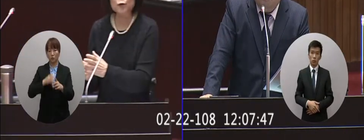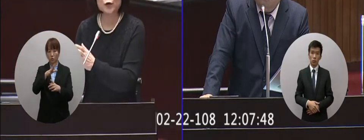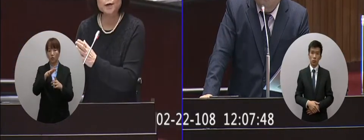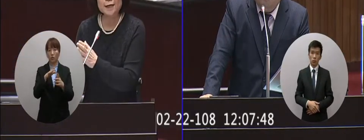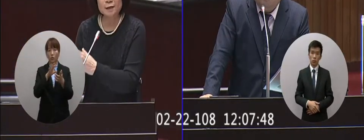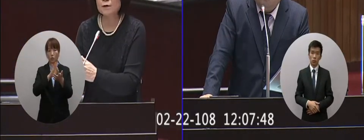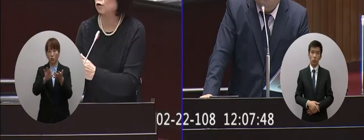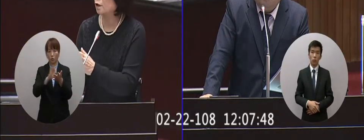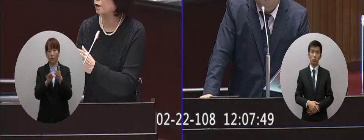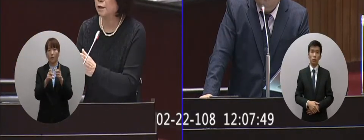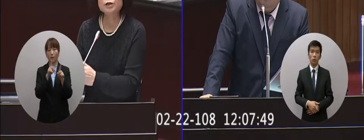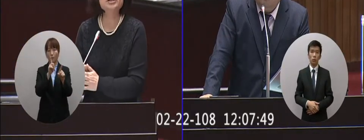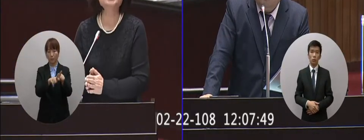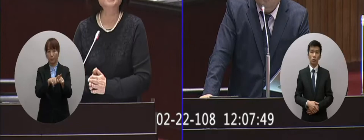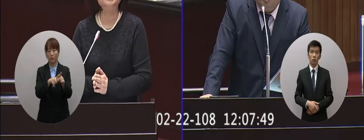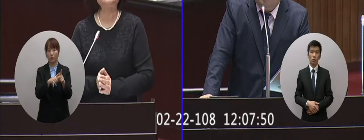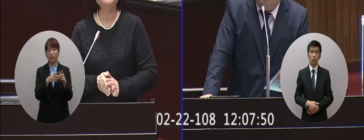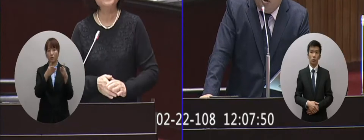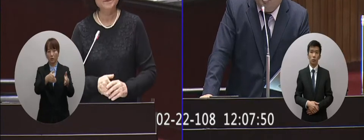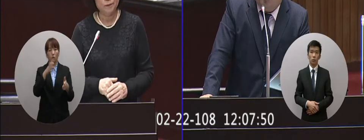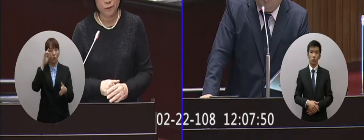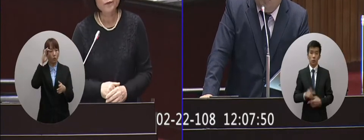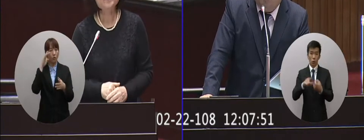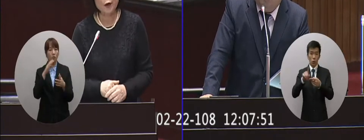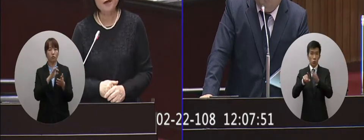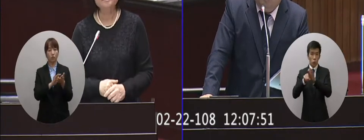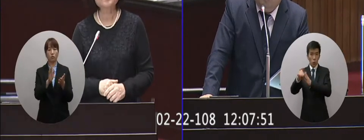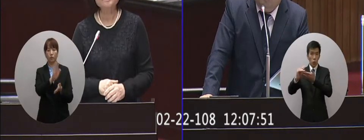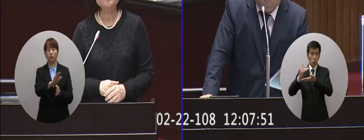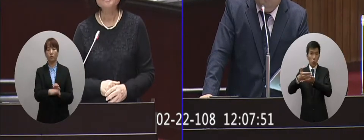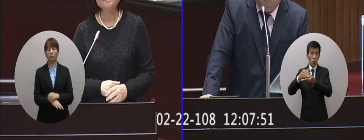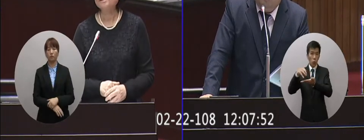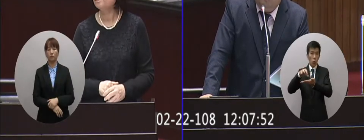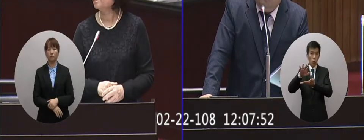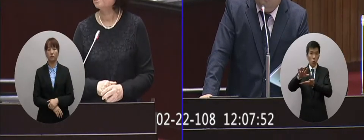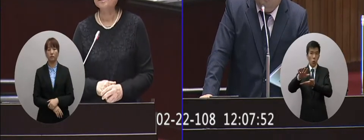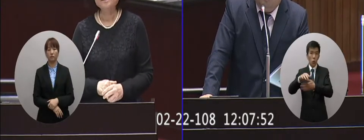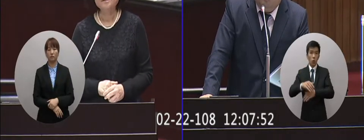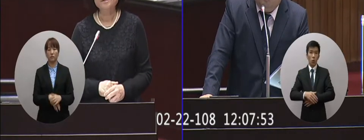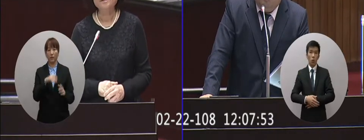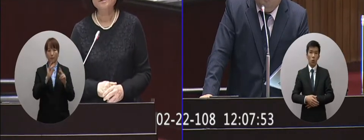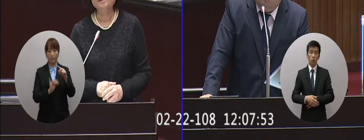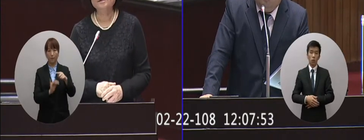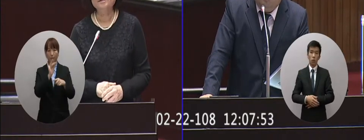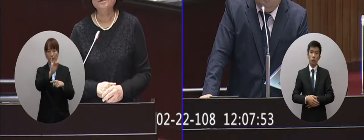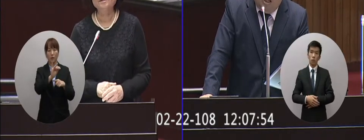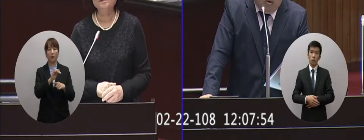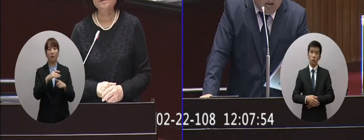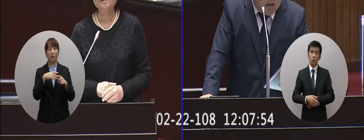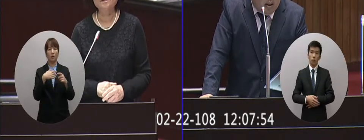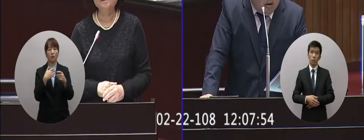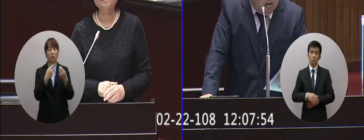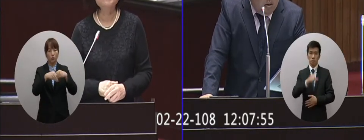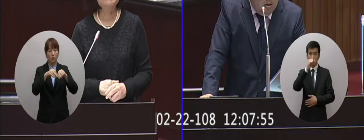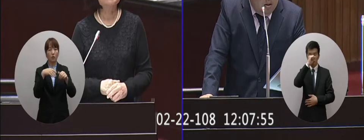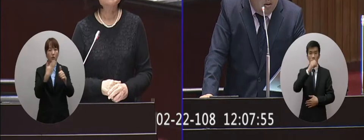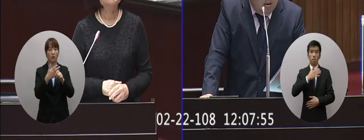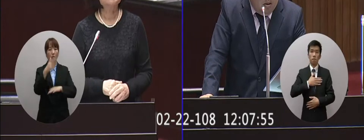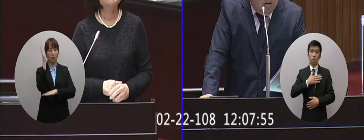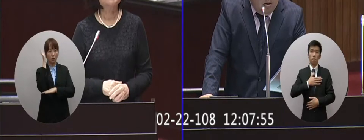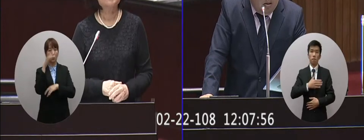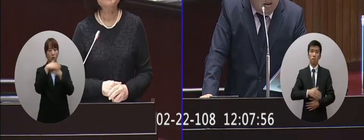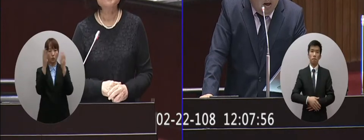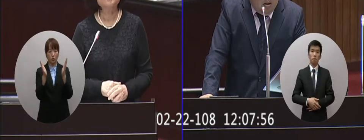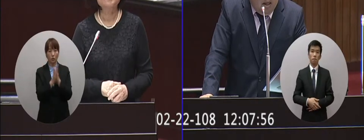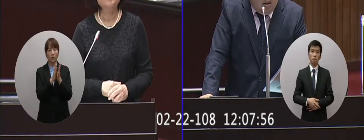指定用途，用在地方创生的事业这样。 所以他会有一个专户， 我们就把它认定100%捐助给地方政府。 好，理解。 完全可以当费